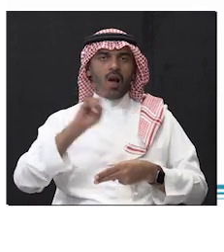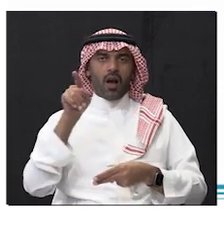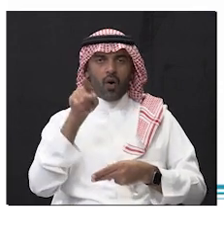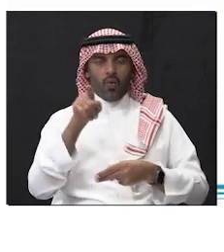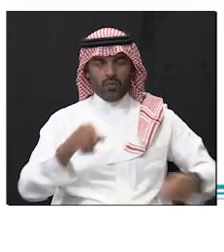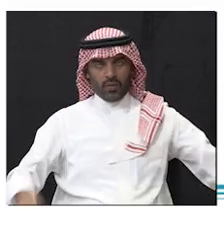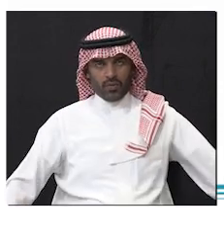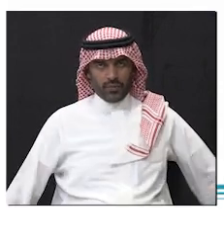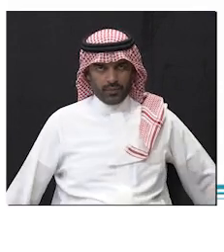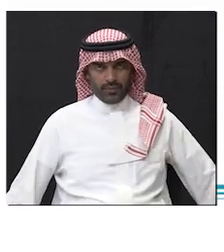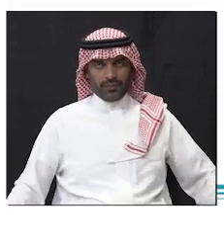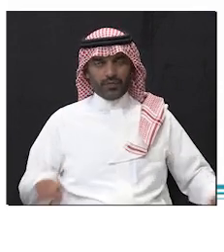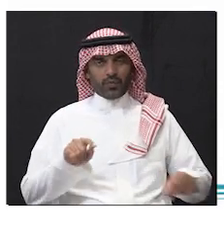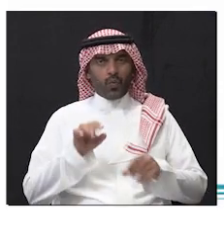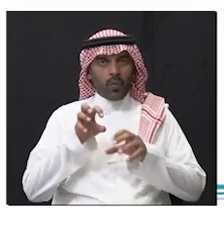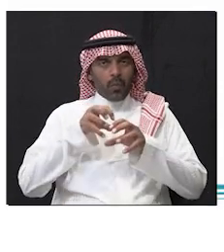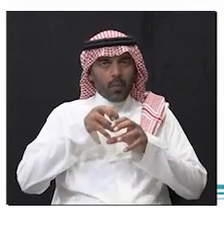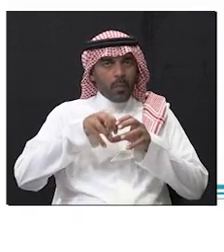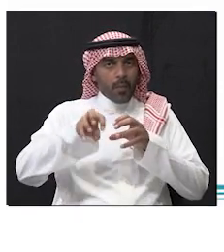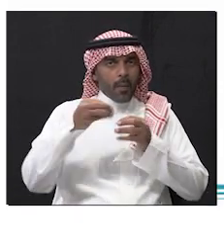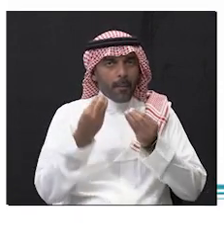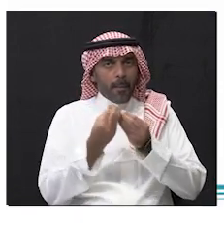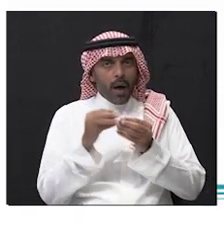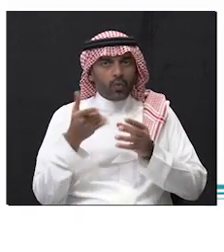وبالتالي تصنف من اللا فقريات.